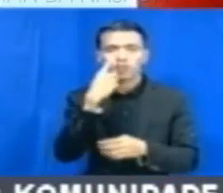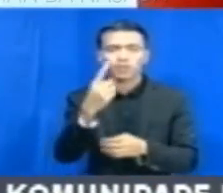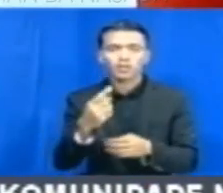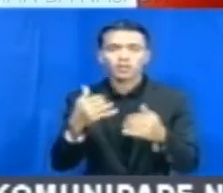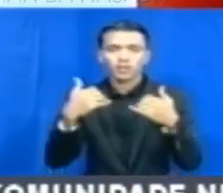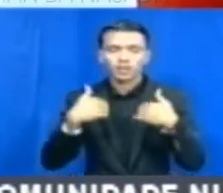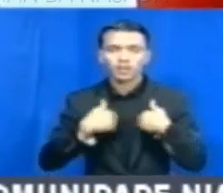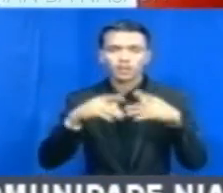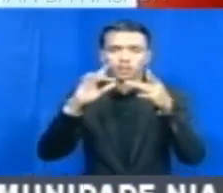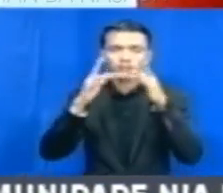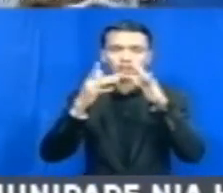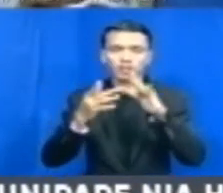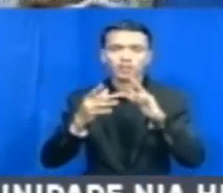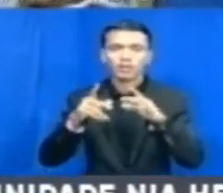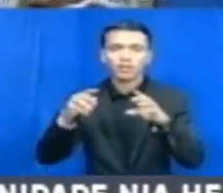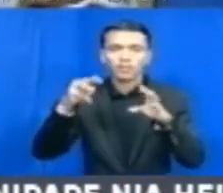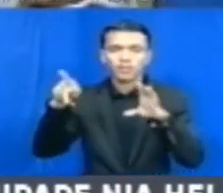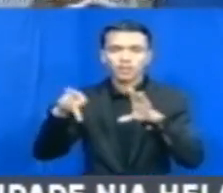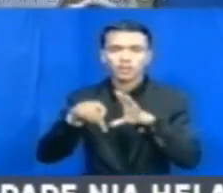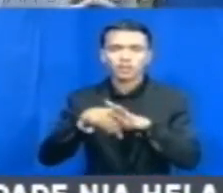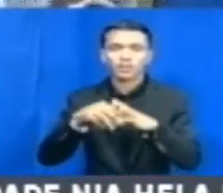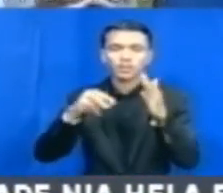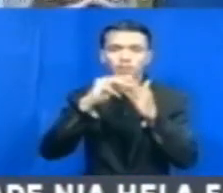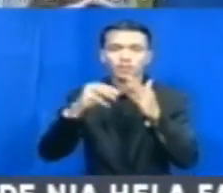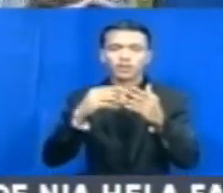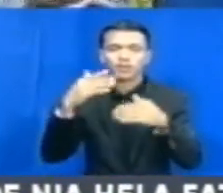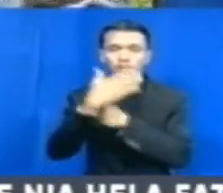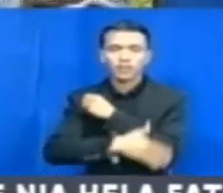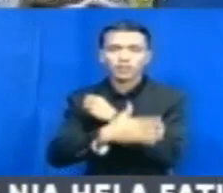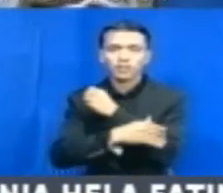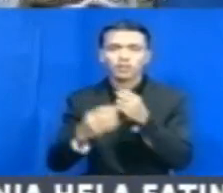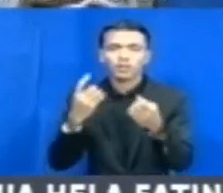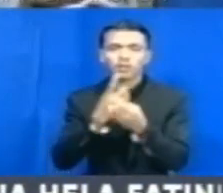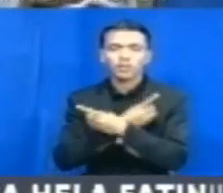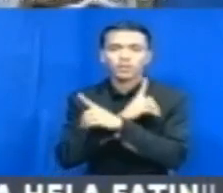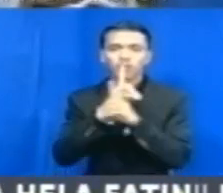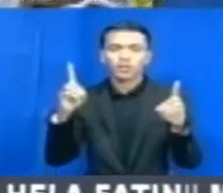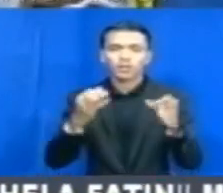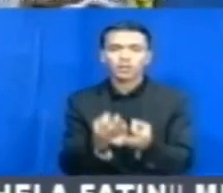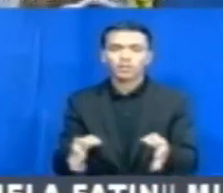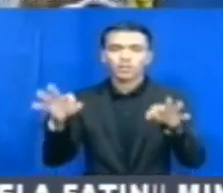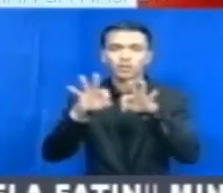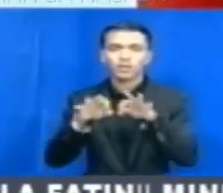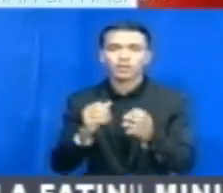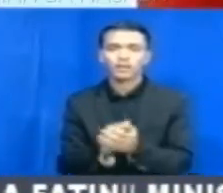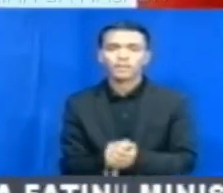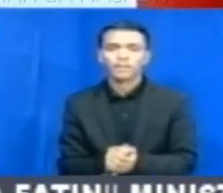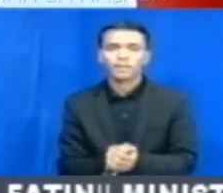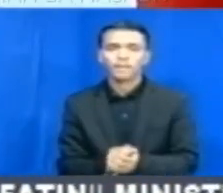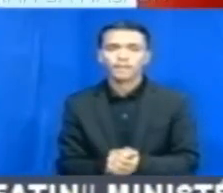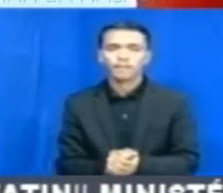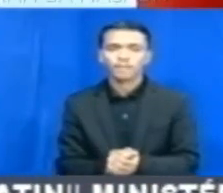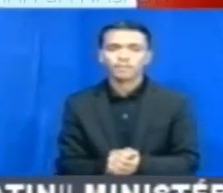era digitalização, presença média e a nação democrática importante. Tuhan Tito, kau-kau muda harus